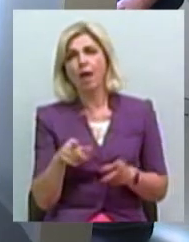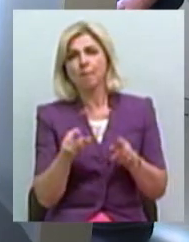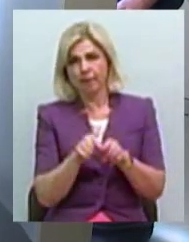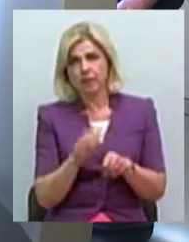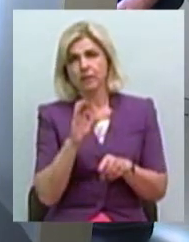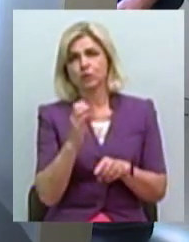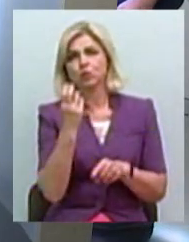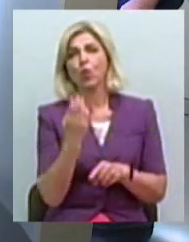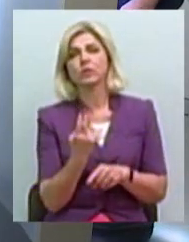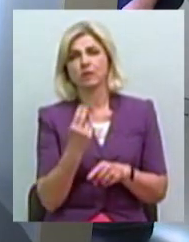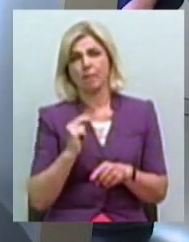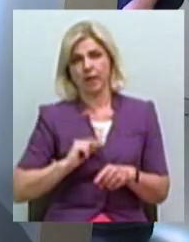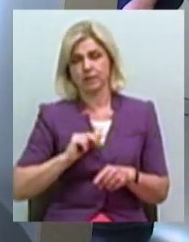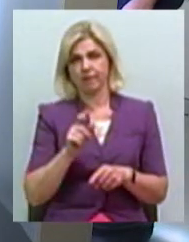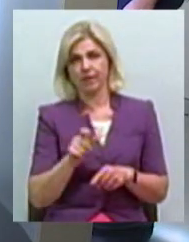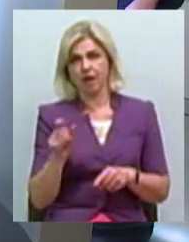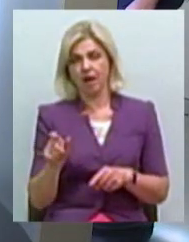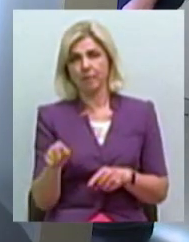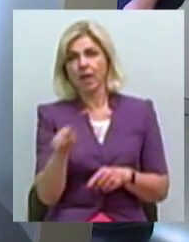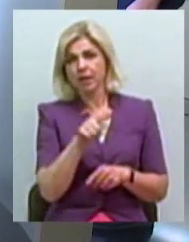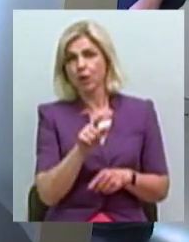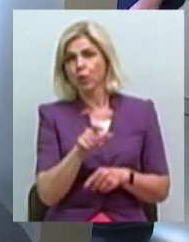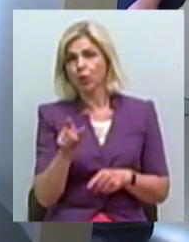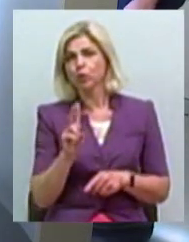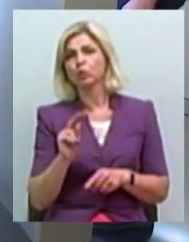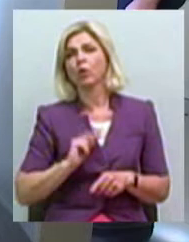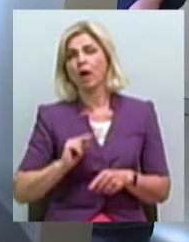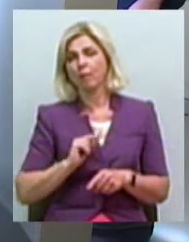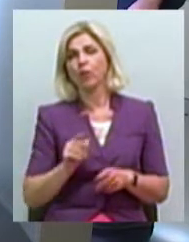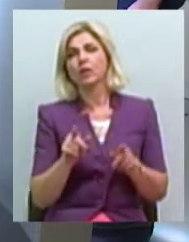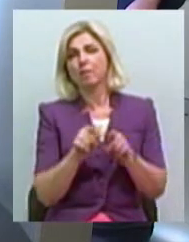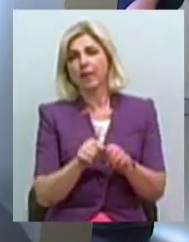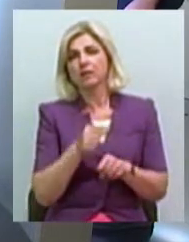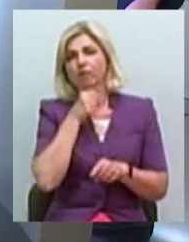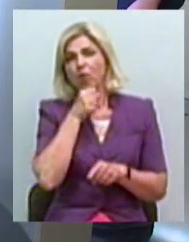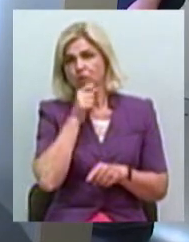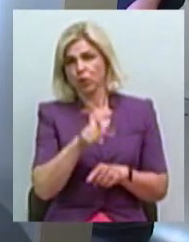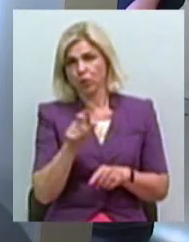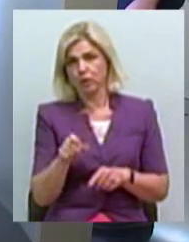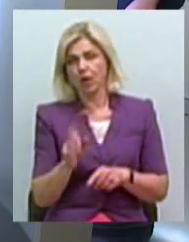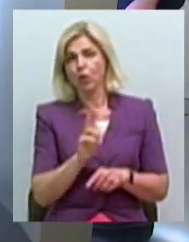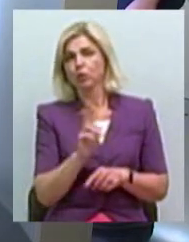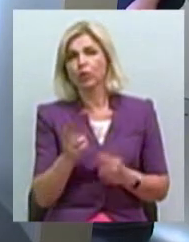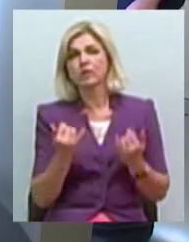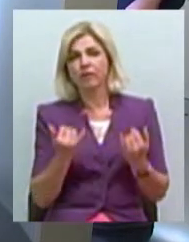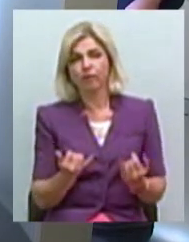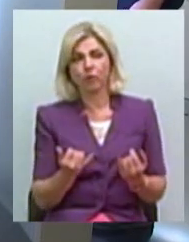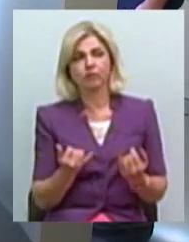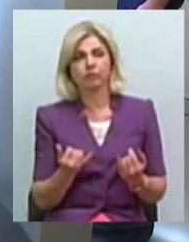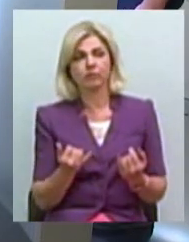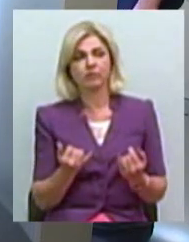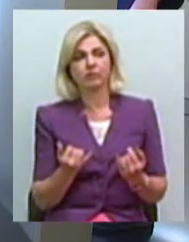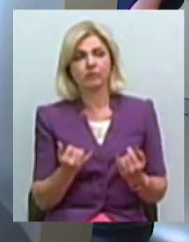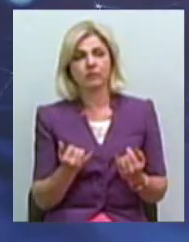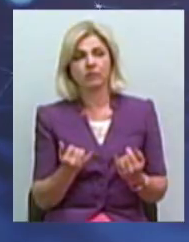працівниками. Це ці люди, які безпосередньо працюють із людьми похилого віку, які на сьогоднішній день